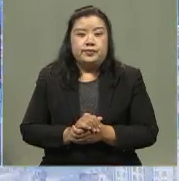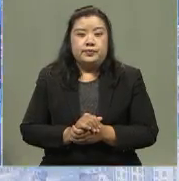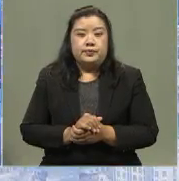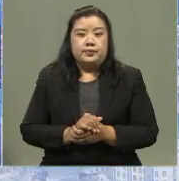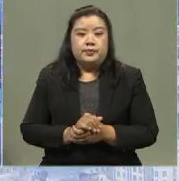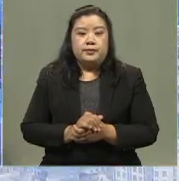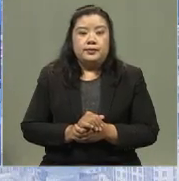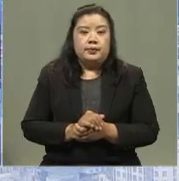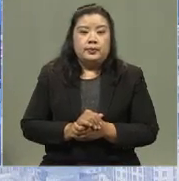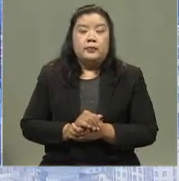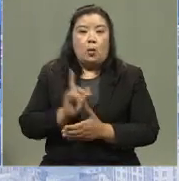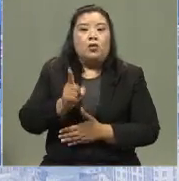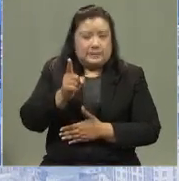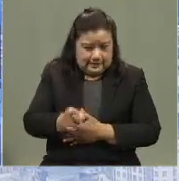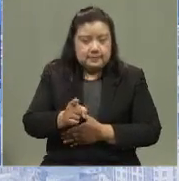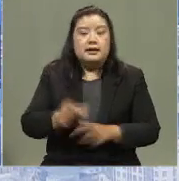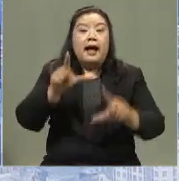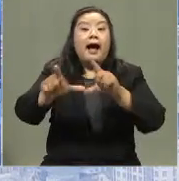ก็เป็นออฟฟิศเชิด account